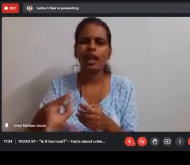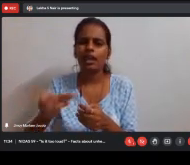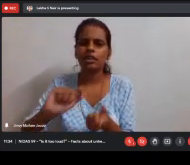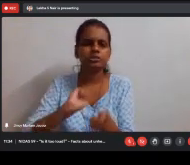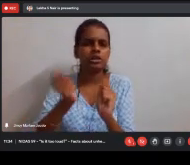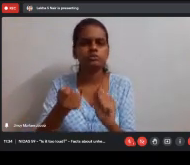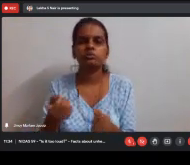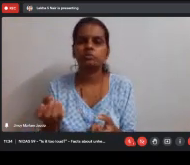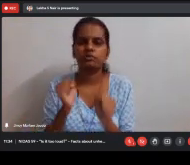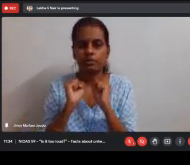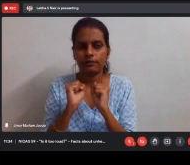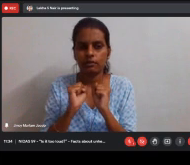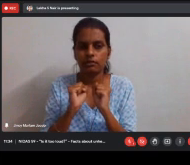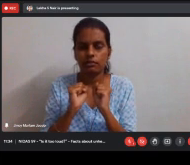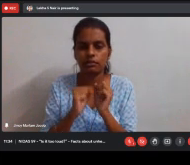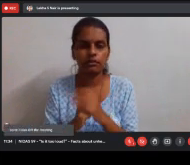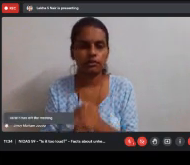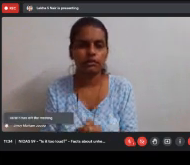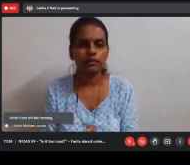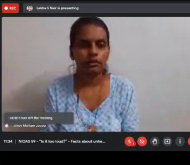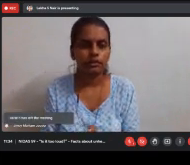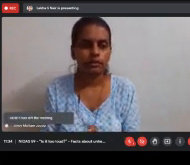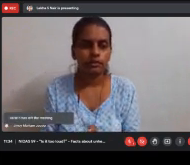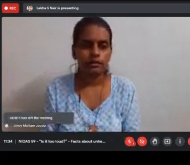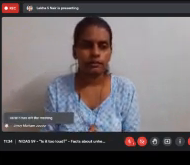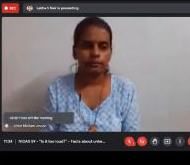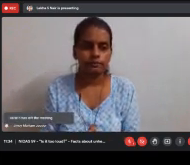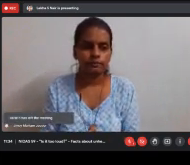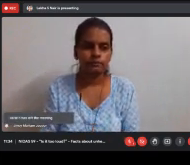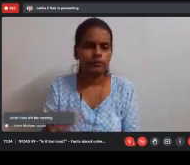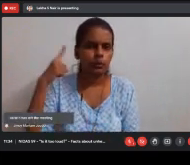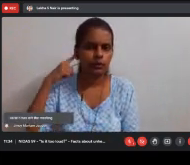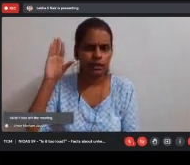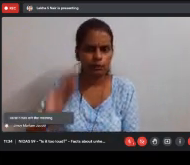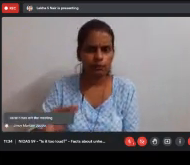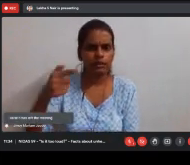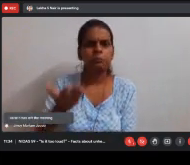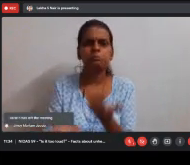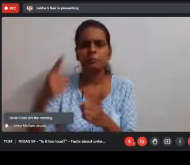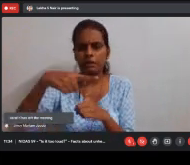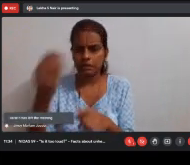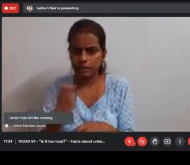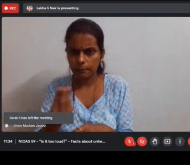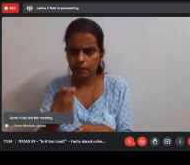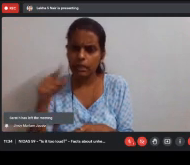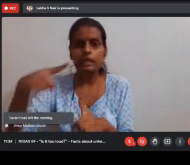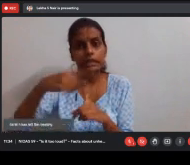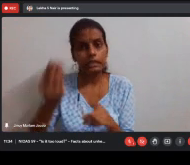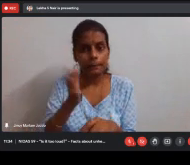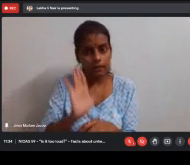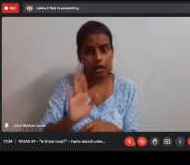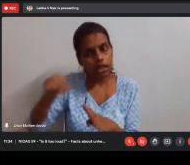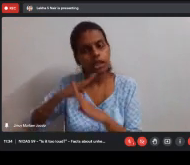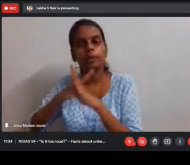കഴിഞ്ഞാൽ കൂടിക്കൂടി വരുന്നു, സ്ഥിരമായി സ്ഥിരപ്പെടുന്നതാണ്. ഒരിക്കൽ നഷ്ടപ്പെട്ടു പോയി, പൂർണ്ണമായി നഷ്ടപ്പെട്ടു പോയി, സ്ഥിരമായ കേൾവിക്കുറവായി